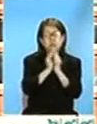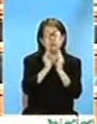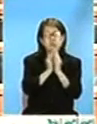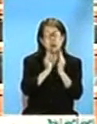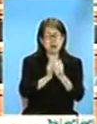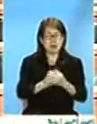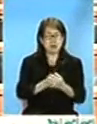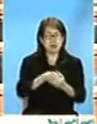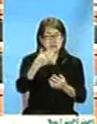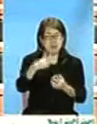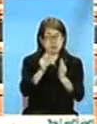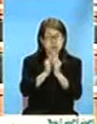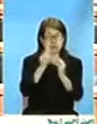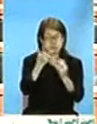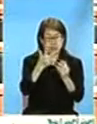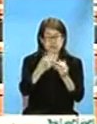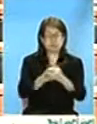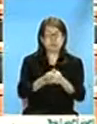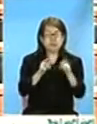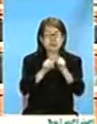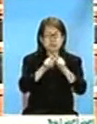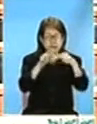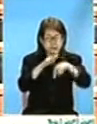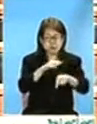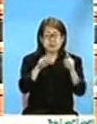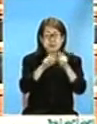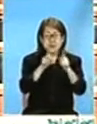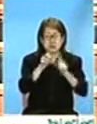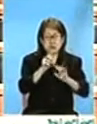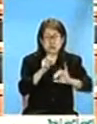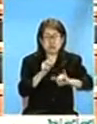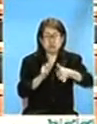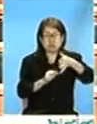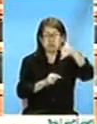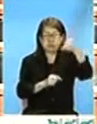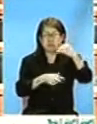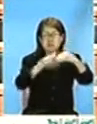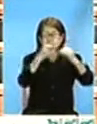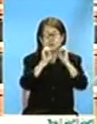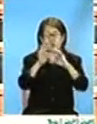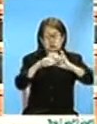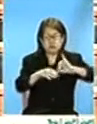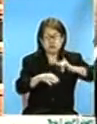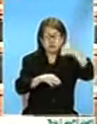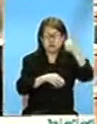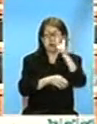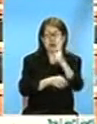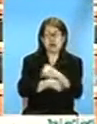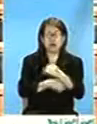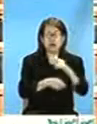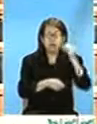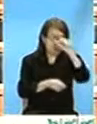ในชั้นหลังไม่มีเหล่าที่อยู่ใต้โคลนตมที่ควรจะเป็นอาหารของเต่าปลานั่นทัศนะของพุทธะ